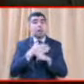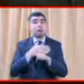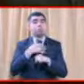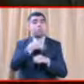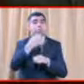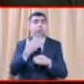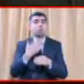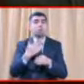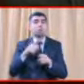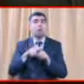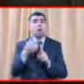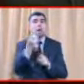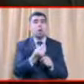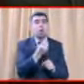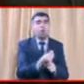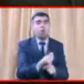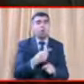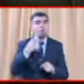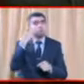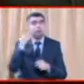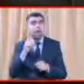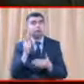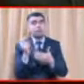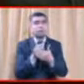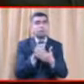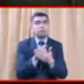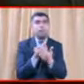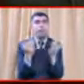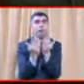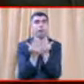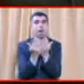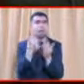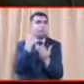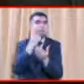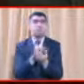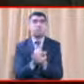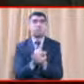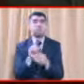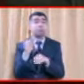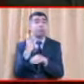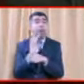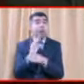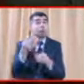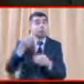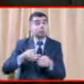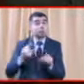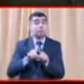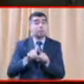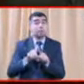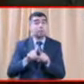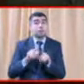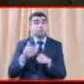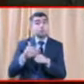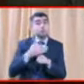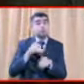اللي كيكونوا أطفالنا ما كيعرفوش يقراوا ويكتبوا، كيفاش بغيناهم باش ينجحوا في إعدادي، وطبيعة الحال ما كيتبعوش، كثير